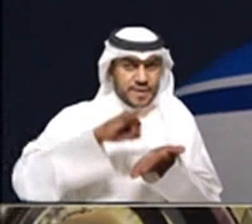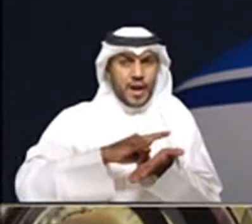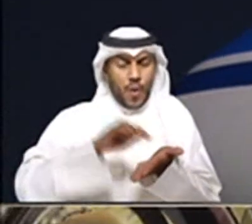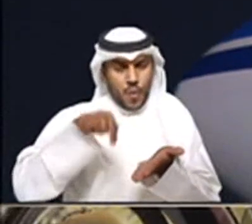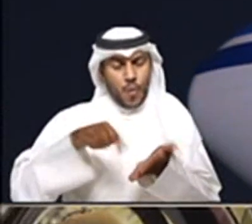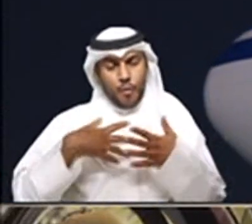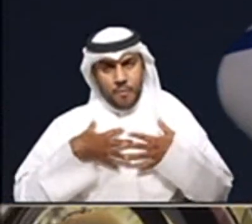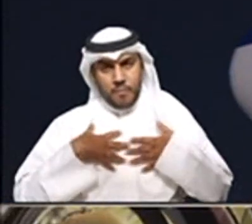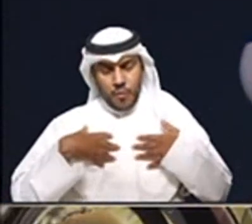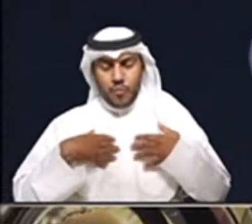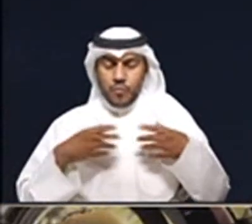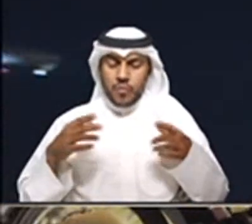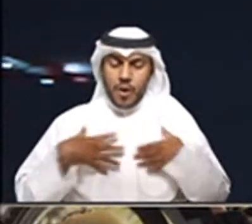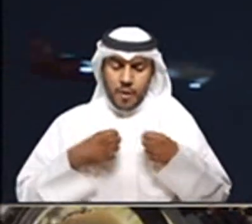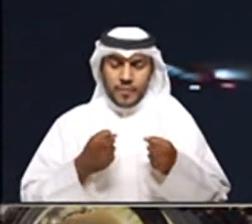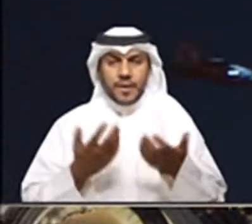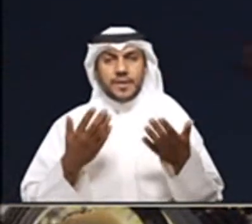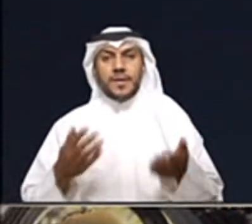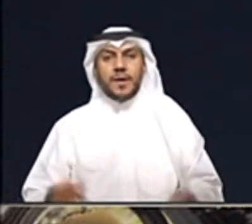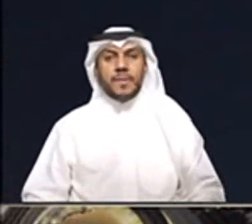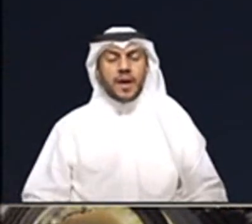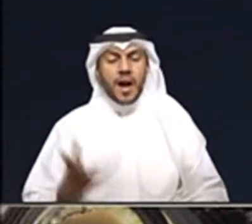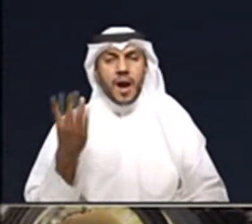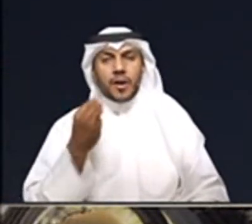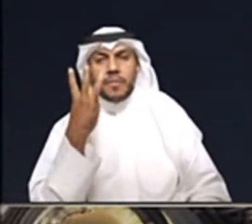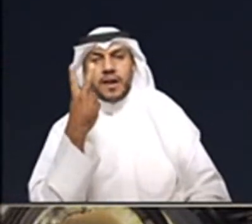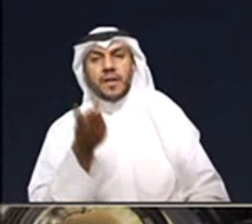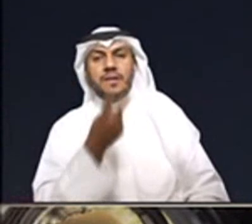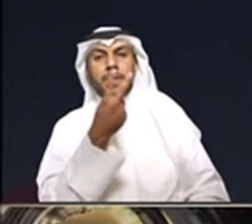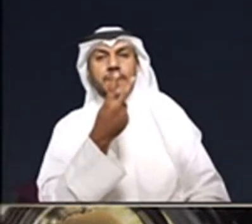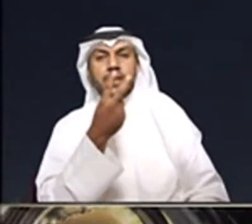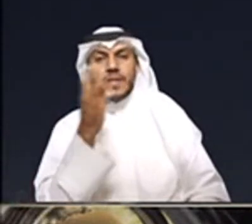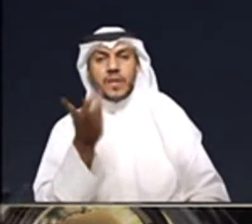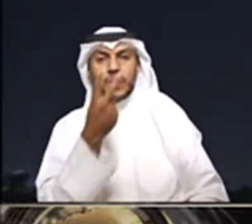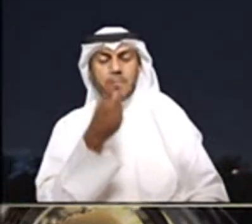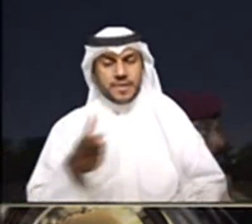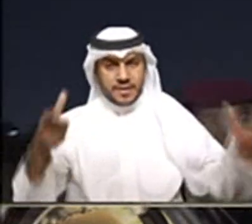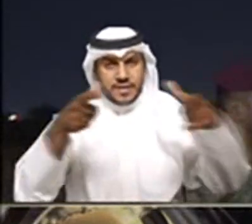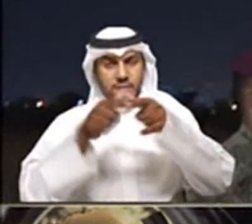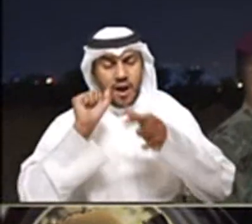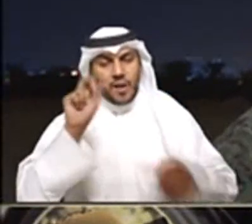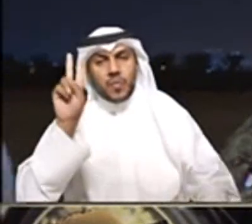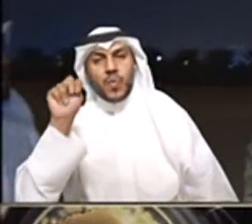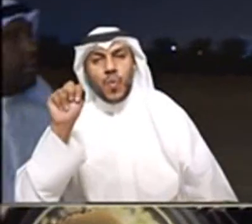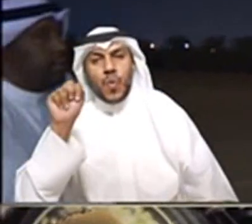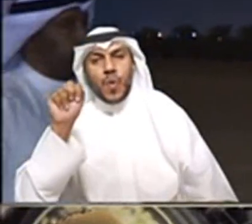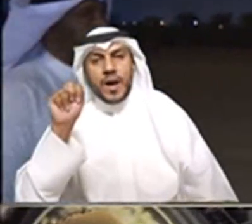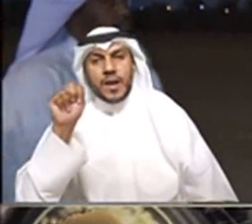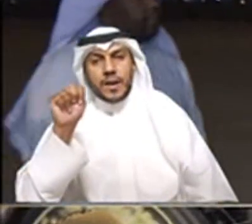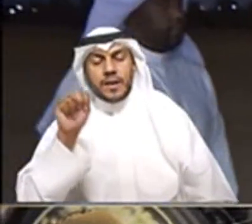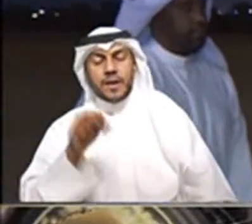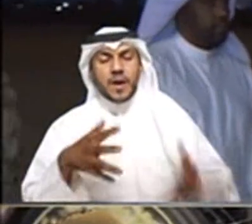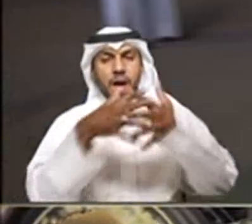دولة الكويت المشارك في اجتماع الدورة 73 للجمعية العامة للأمم المتحدة والتي عقدت في مدينة